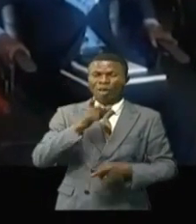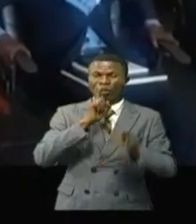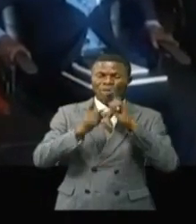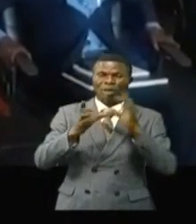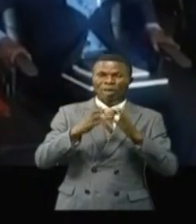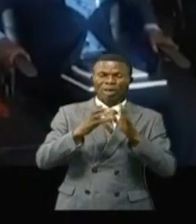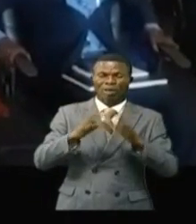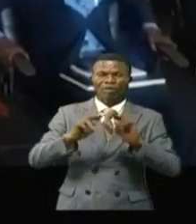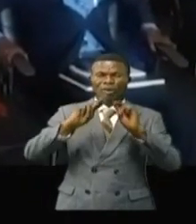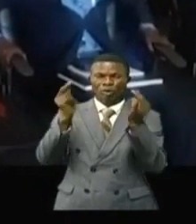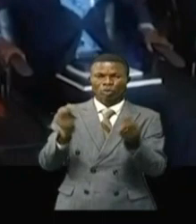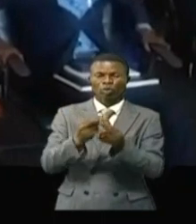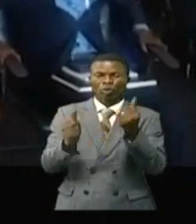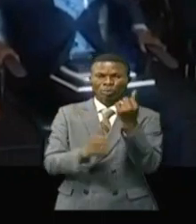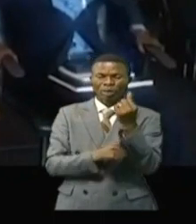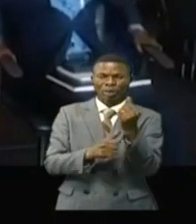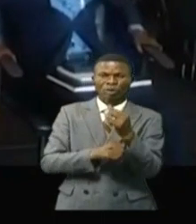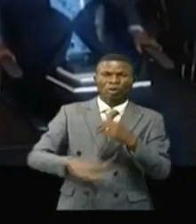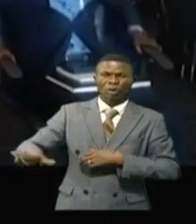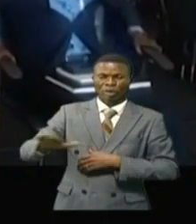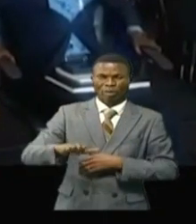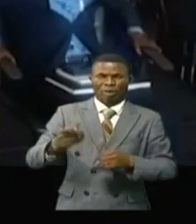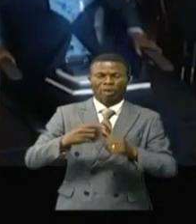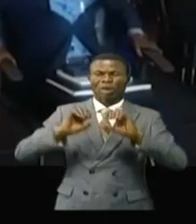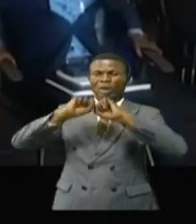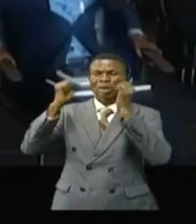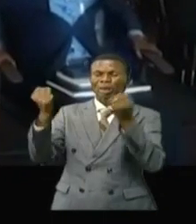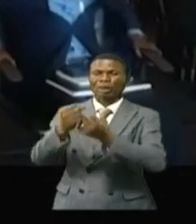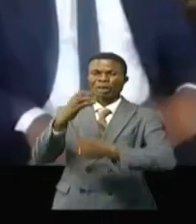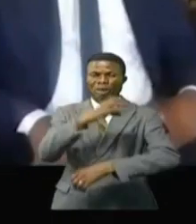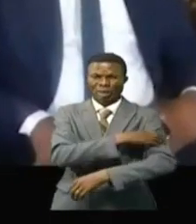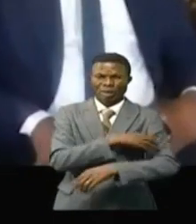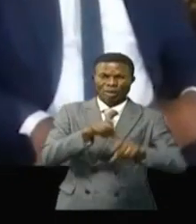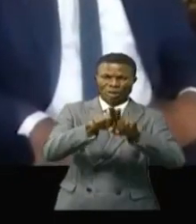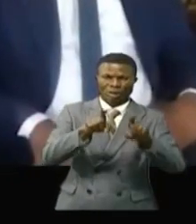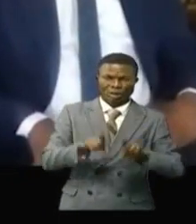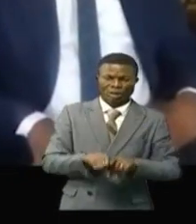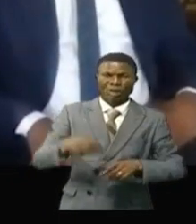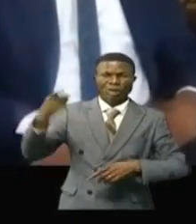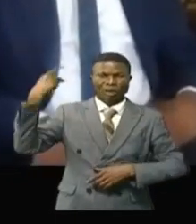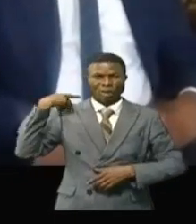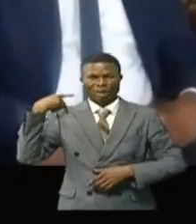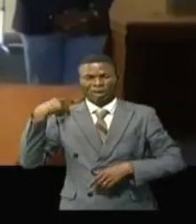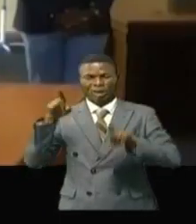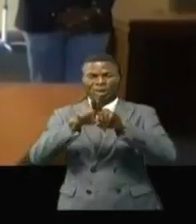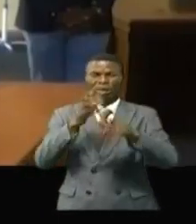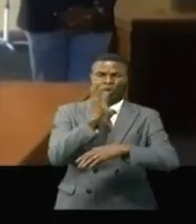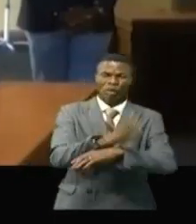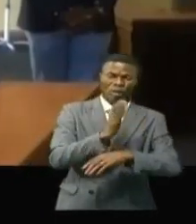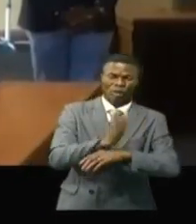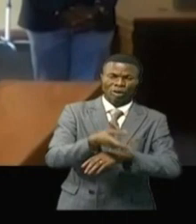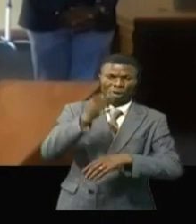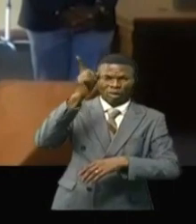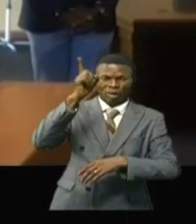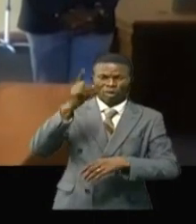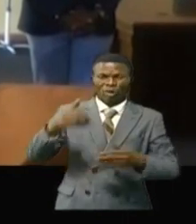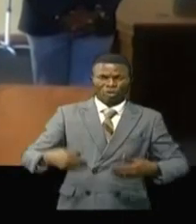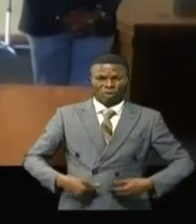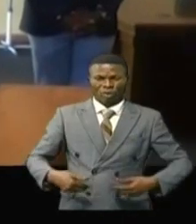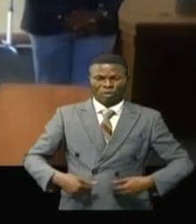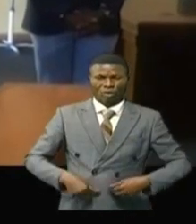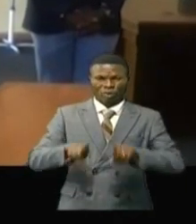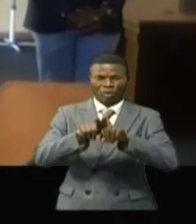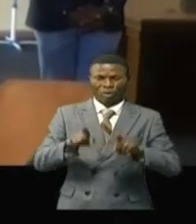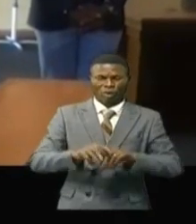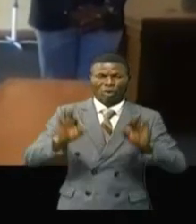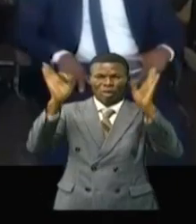le Force vive de la nation, notamment la société civile, la notabilité, le conseil principal de la jeunesse, la